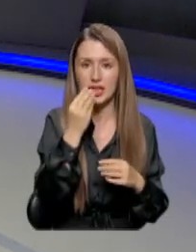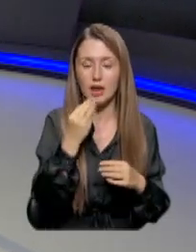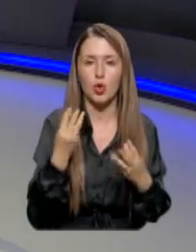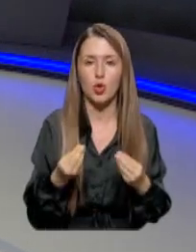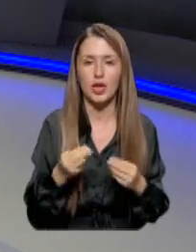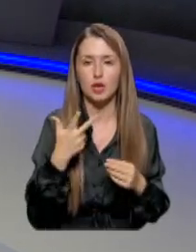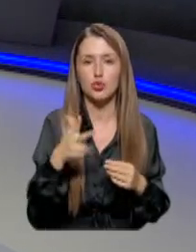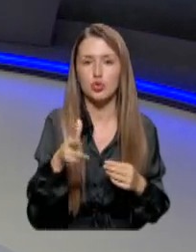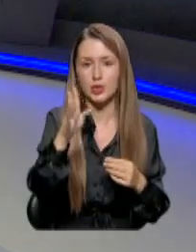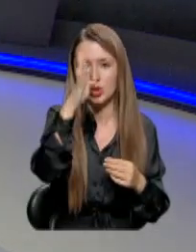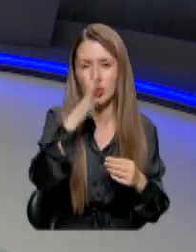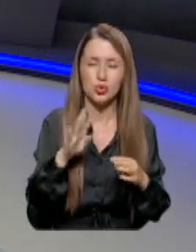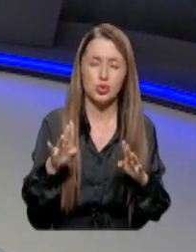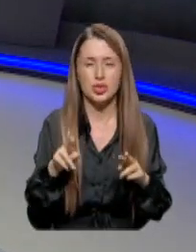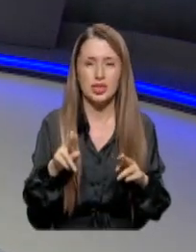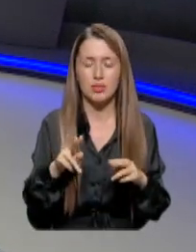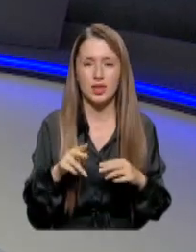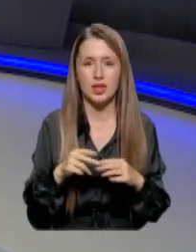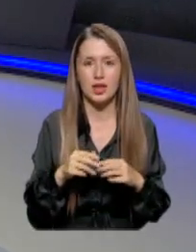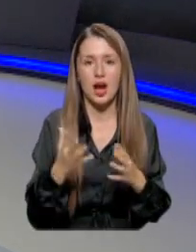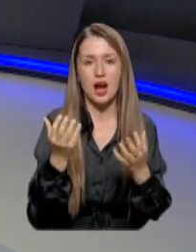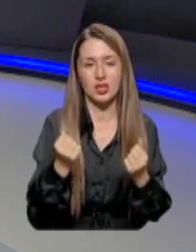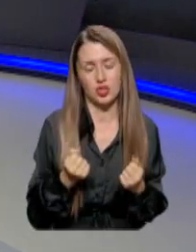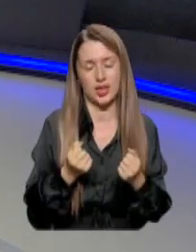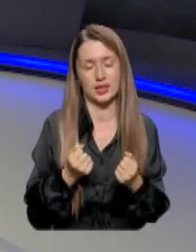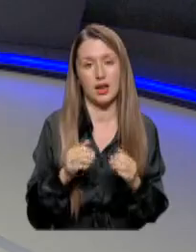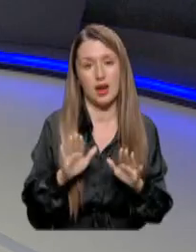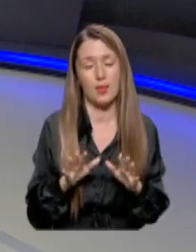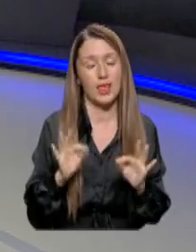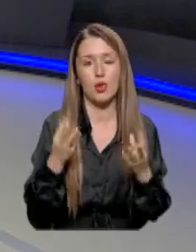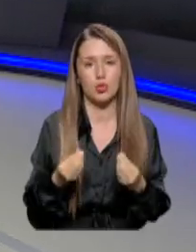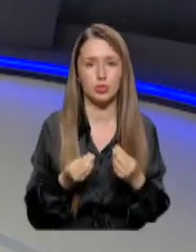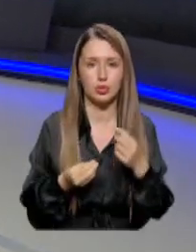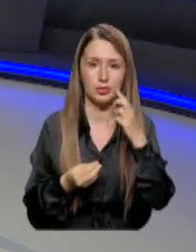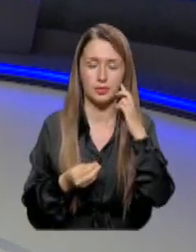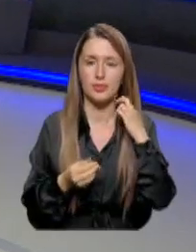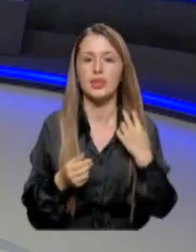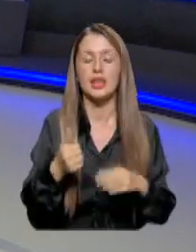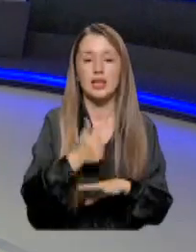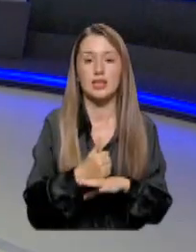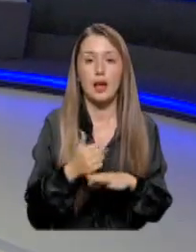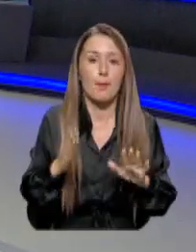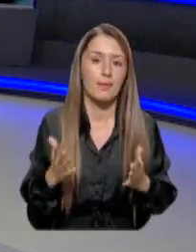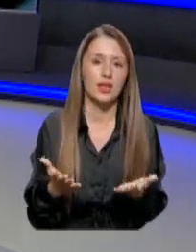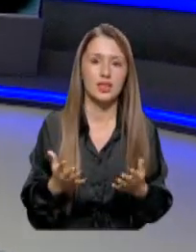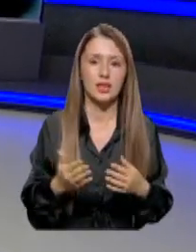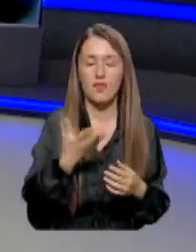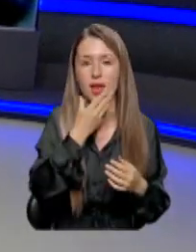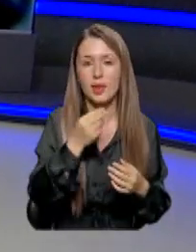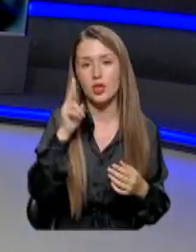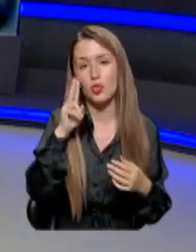olarak 3431 lira alacaktı. Ama ne oldu? İktidar maalesef